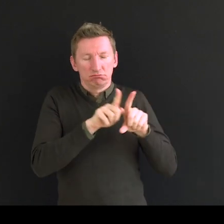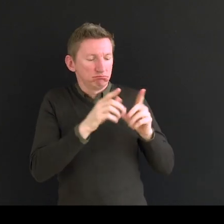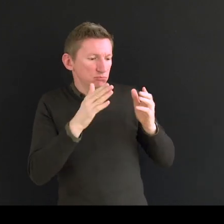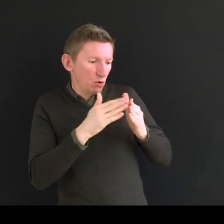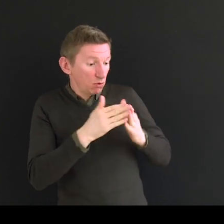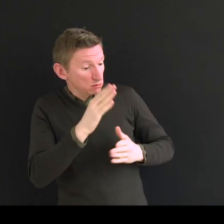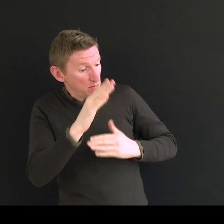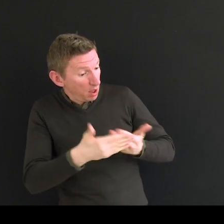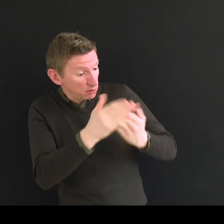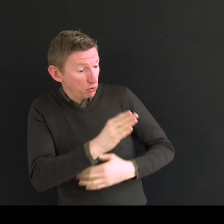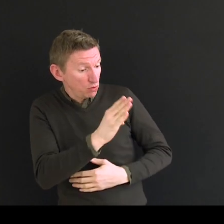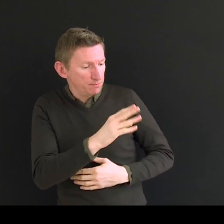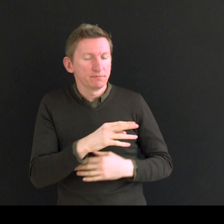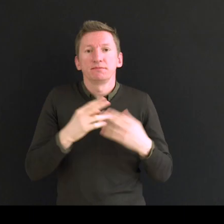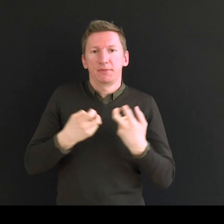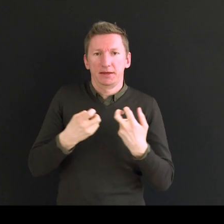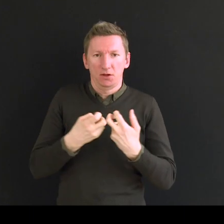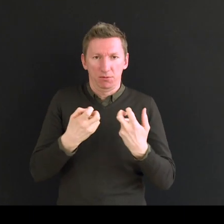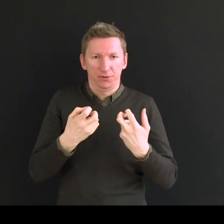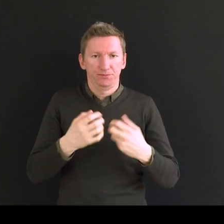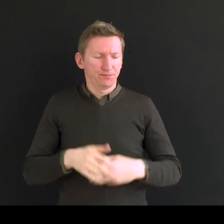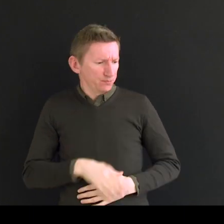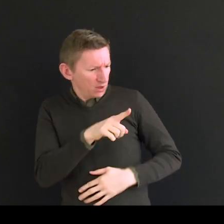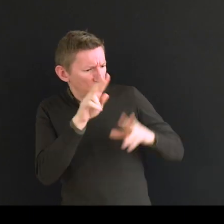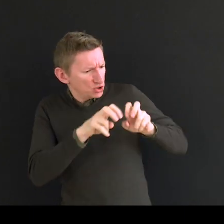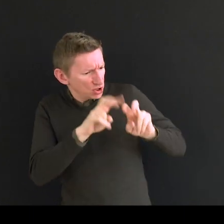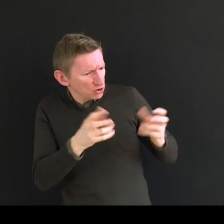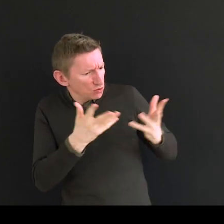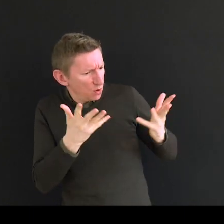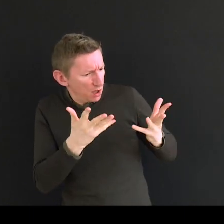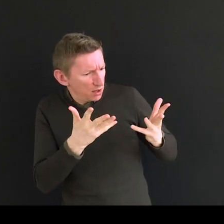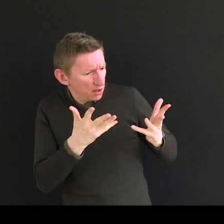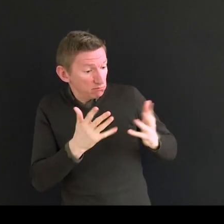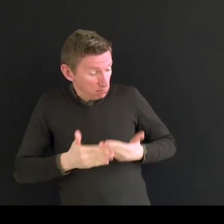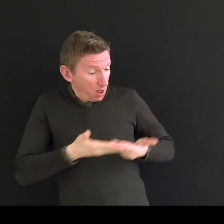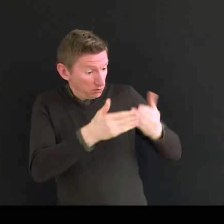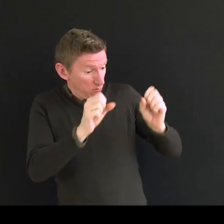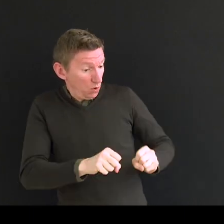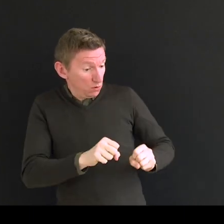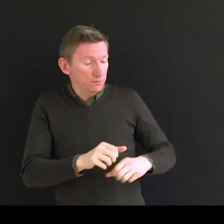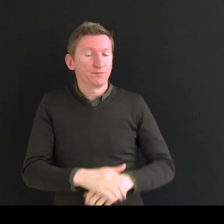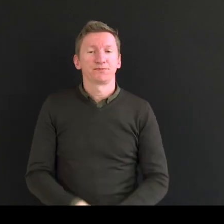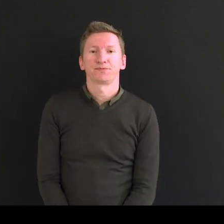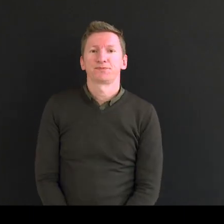demandez-lui si elle a besoin d'aide. Par exemple, « Que cherches-tu au juste » Puis-je t'aider?